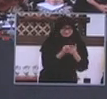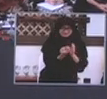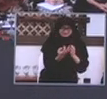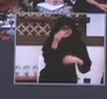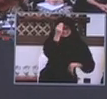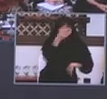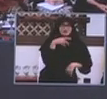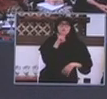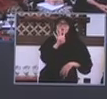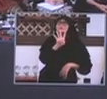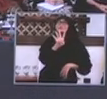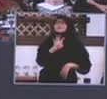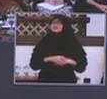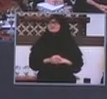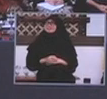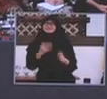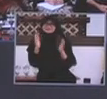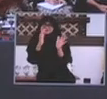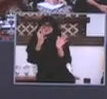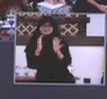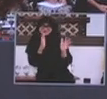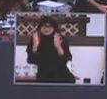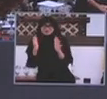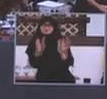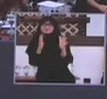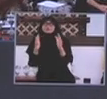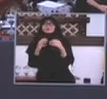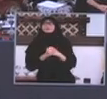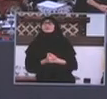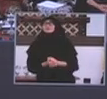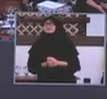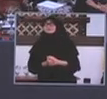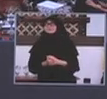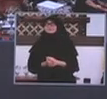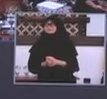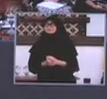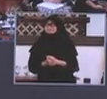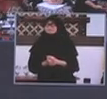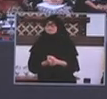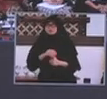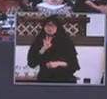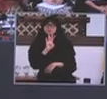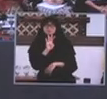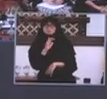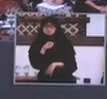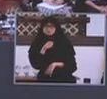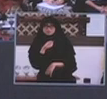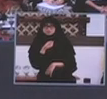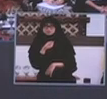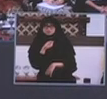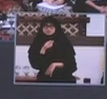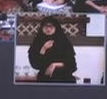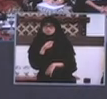Ada empat. Tepuk tangan dong ini Pak Kadesnya, oke lo ya. Hebat. Pak Kades.